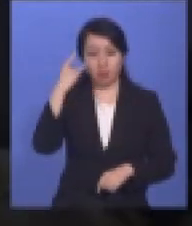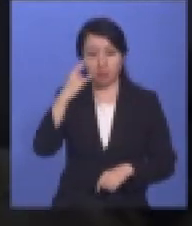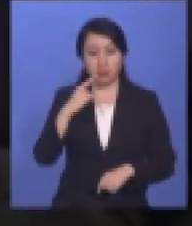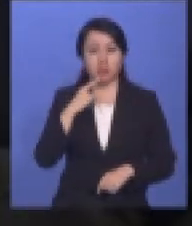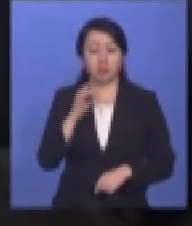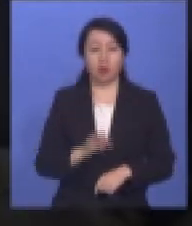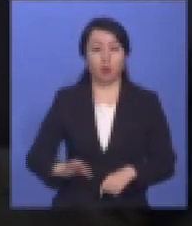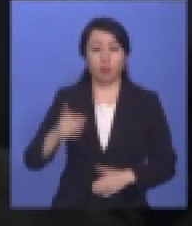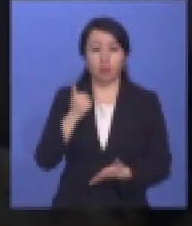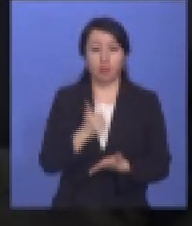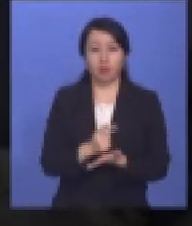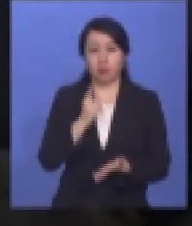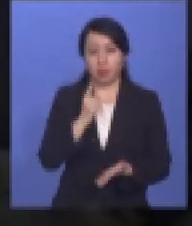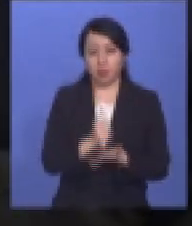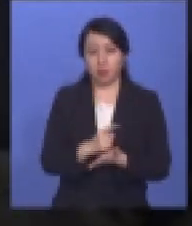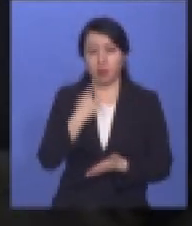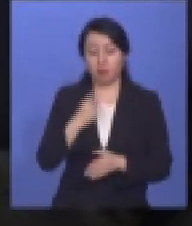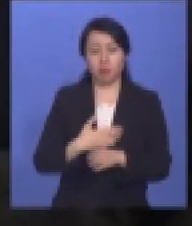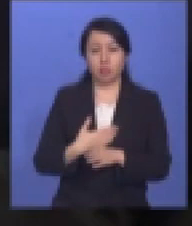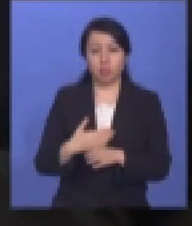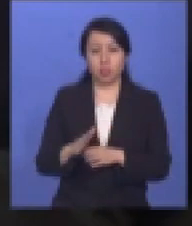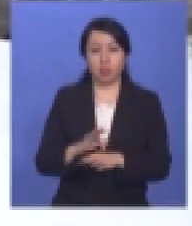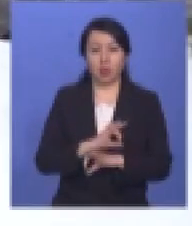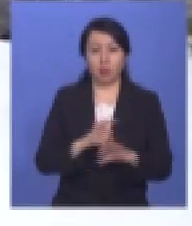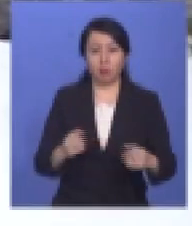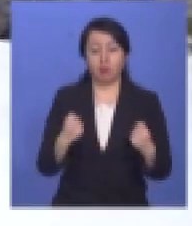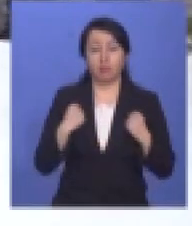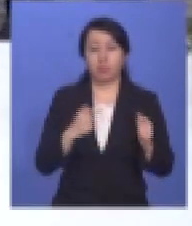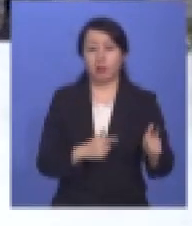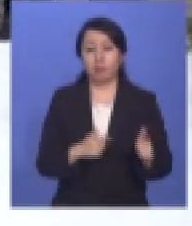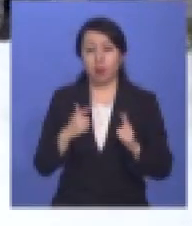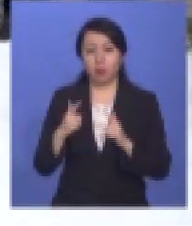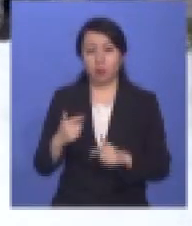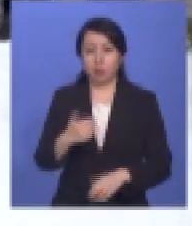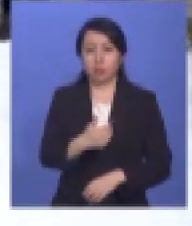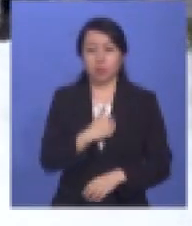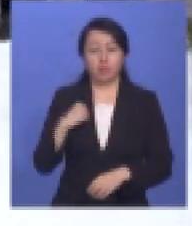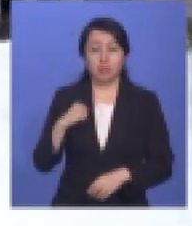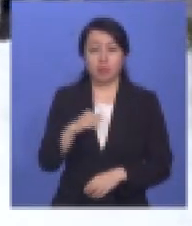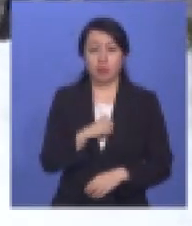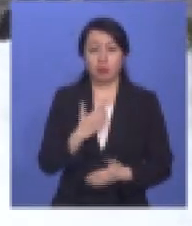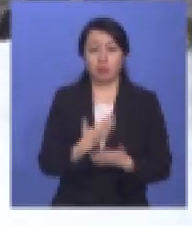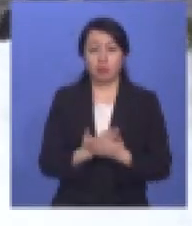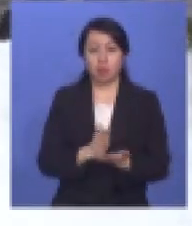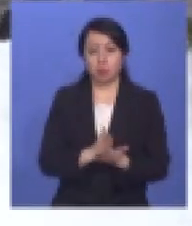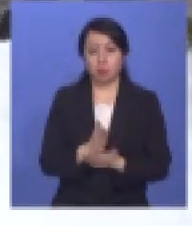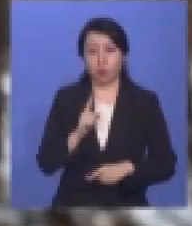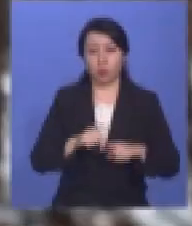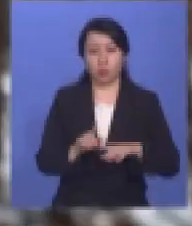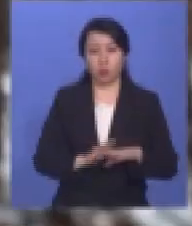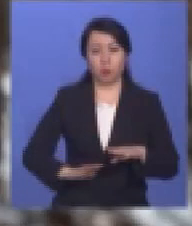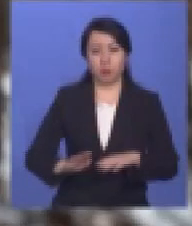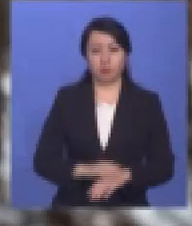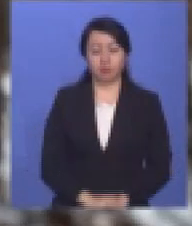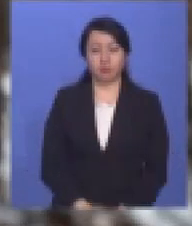области. Основными требованиями, говорят в части, является хорошая физическая подготовка и желание самих призывников служить Родине. В